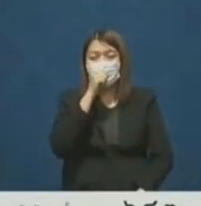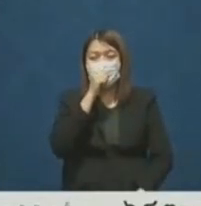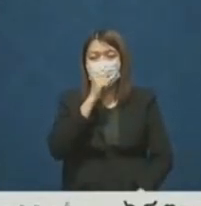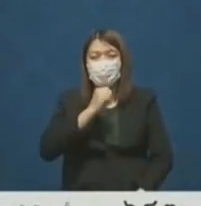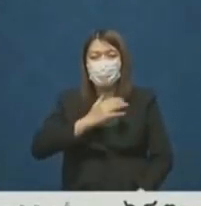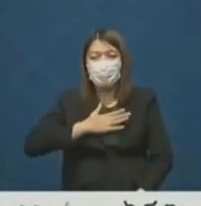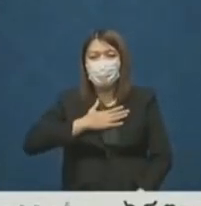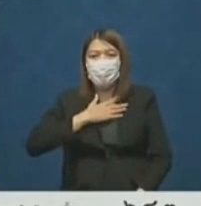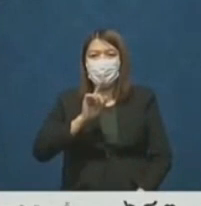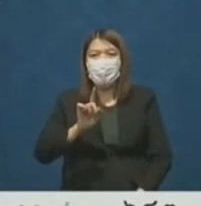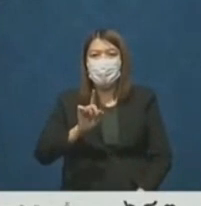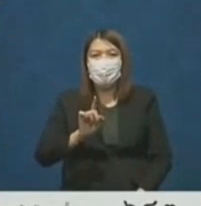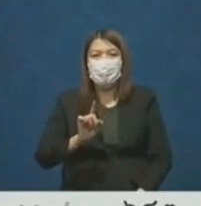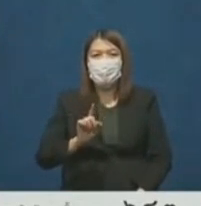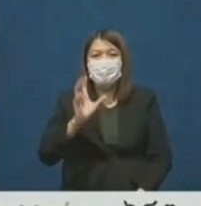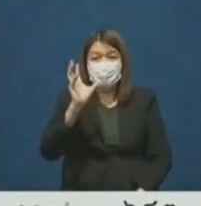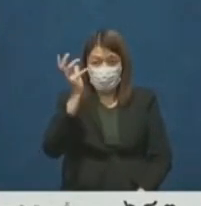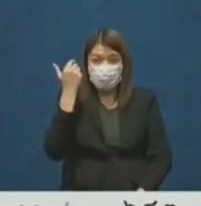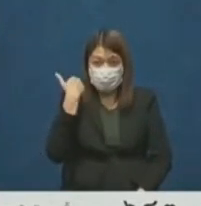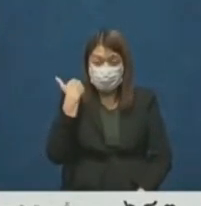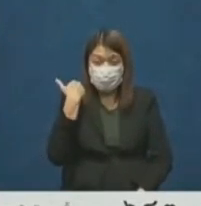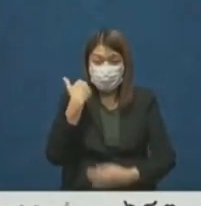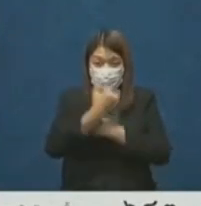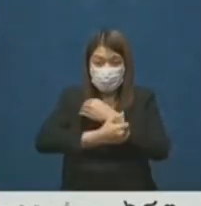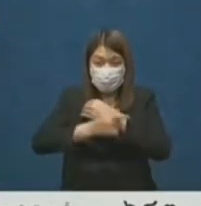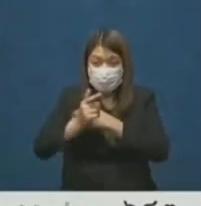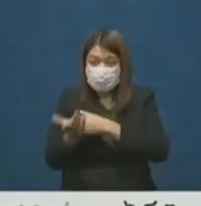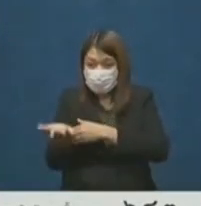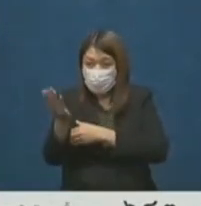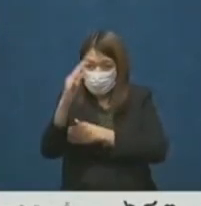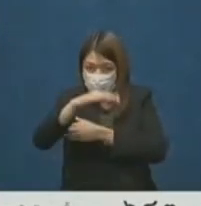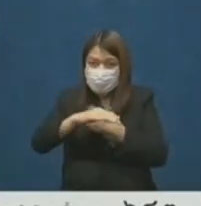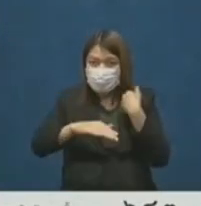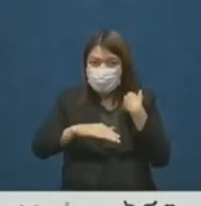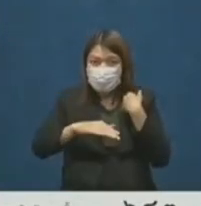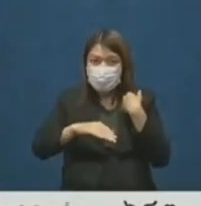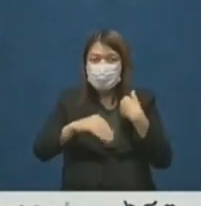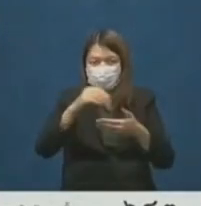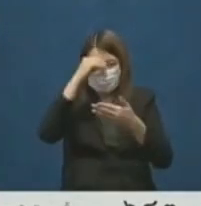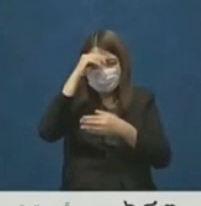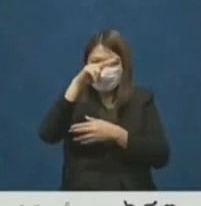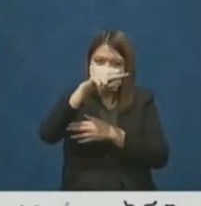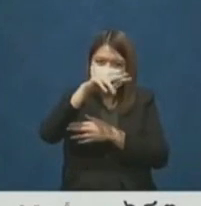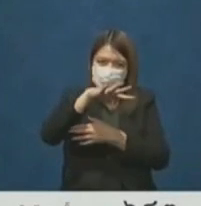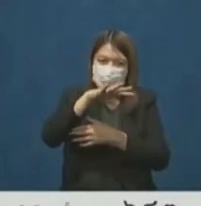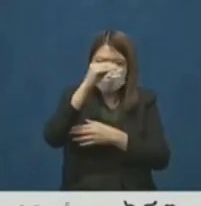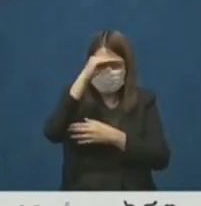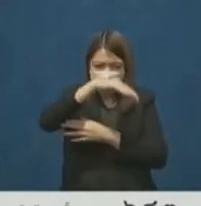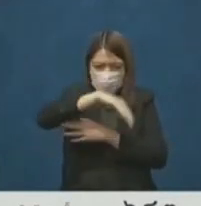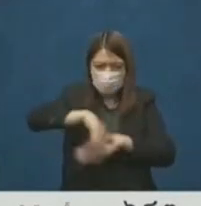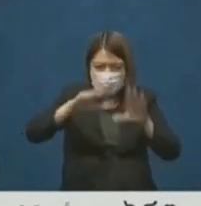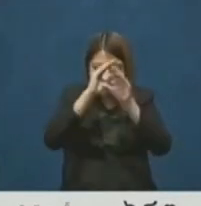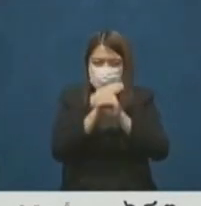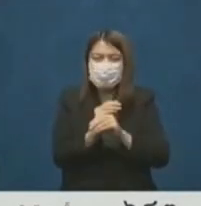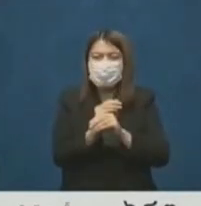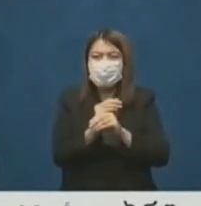งร้องเพลงชาติเพื่ออะไรก็ไม่รู้ในโลกนี้มีประเทศไหนบ้างครับที่เขายังต้องร้องเพลงชาติเช้าเย็นนี่โชคดีนะครับเราเลิกเรียนกัน 3-4 โมงเนี่ยถ้า